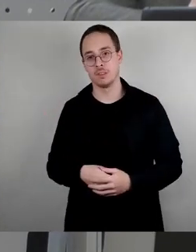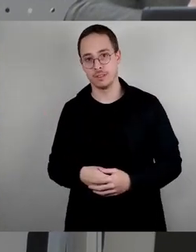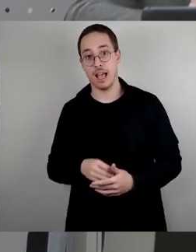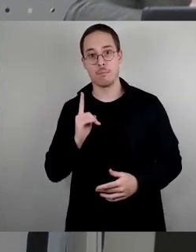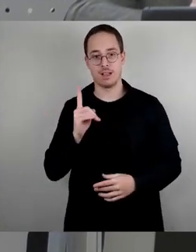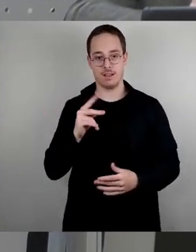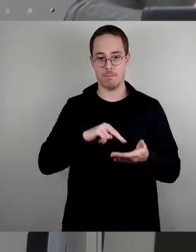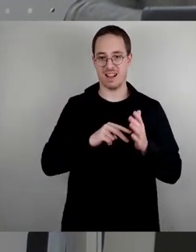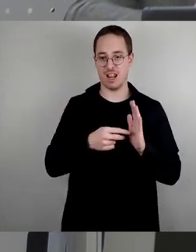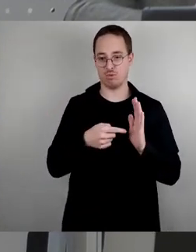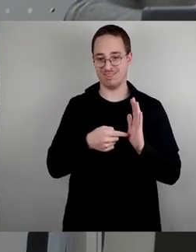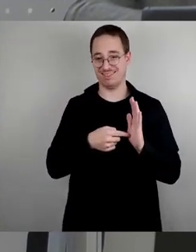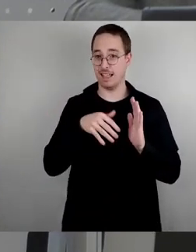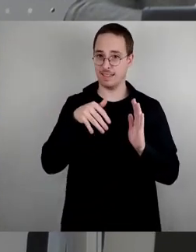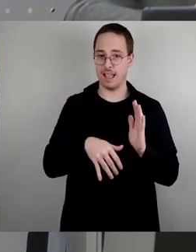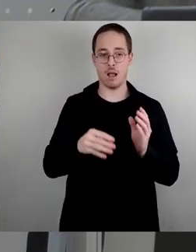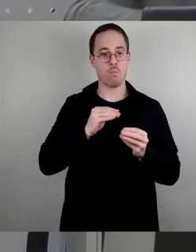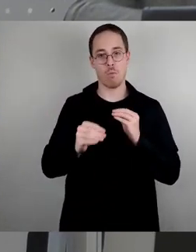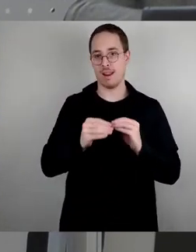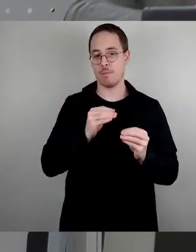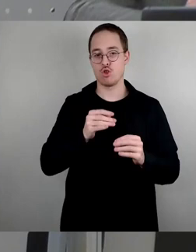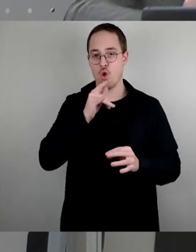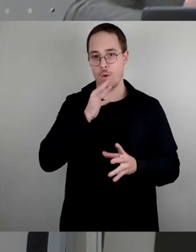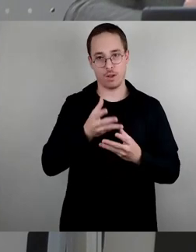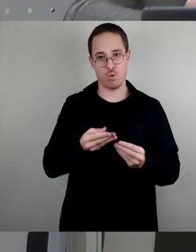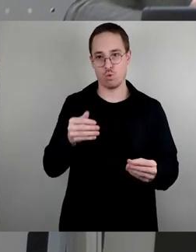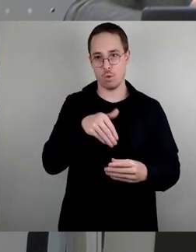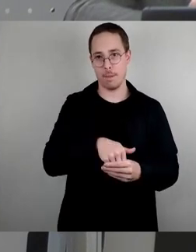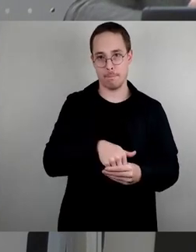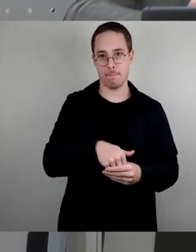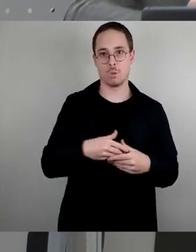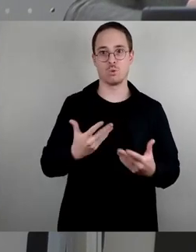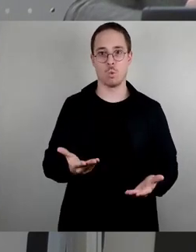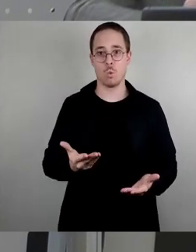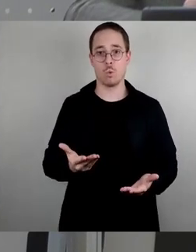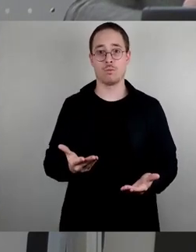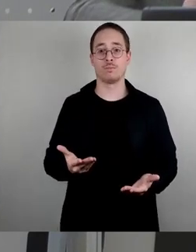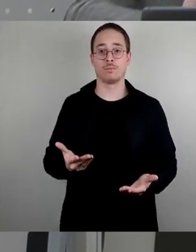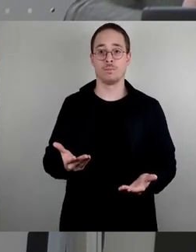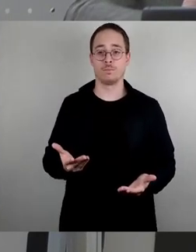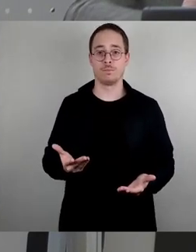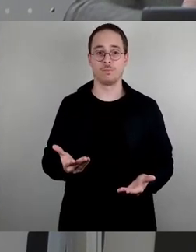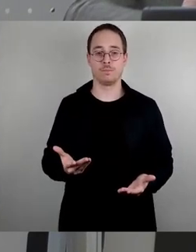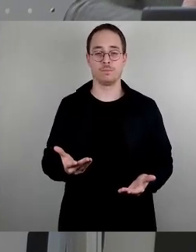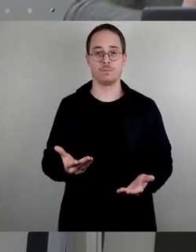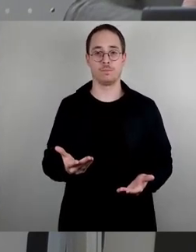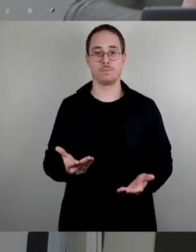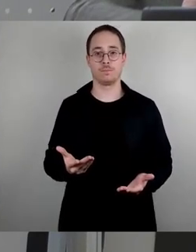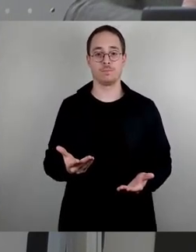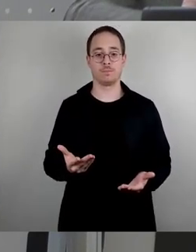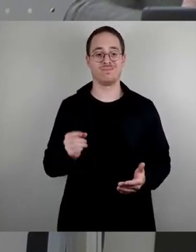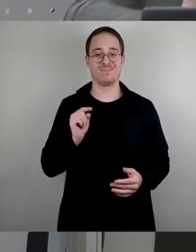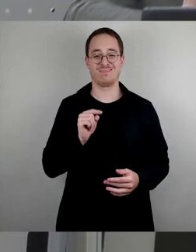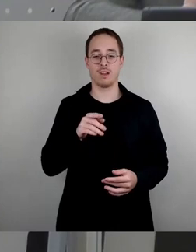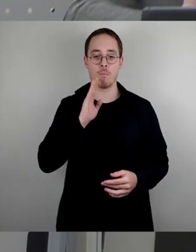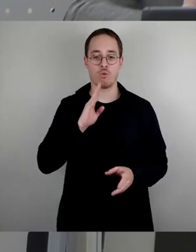uns und auch, was auch vielen Leuten da oben großes Kopfschmerzen bereitet, ist das Problem, dass bislang an der Bautzener Straße in